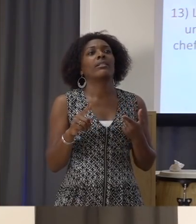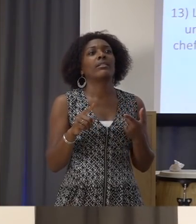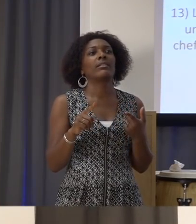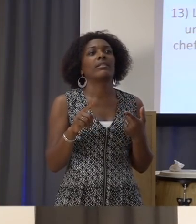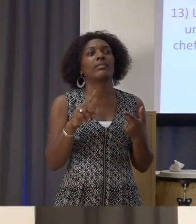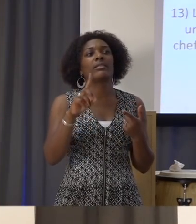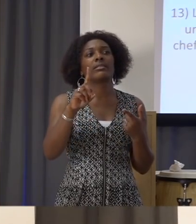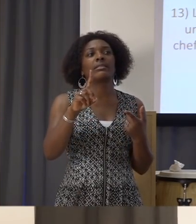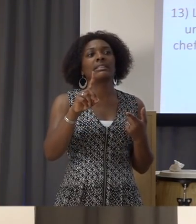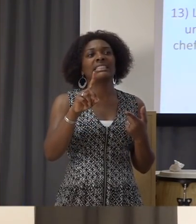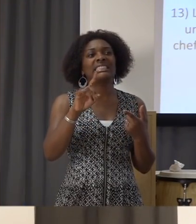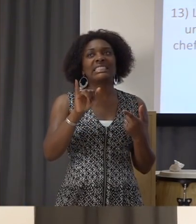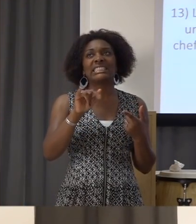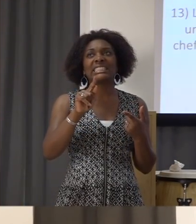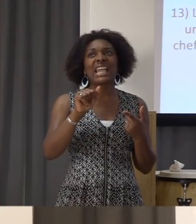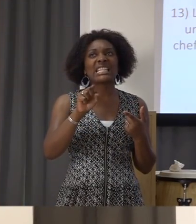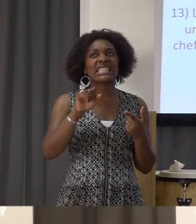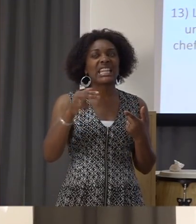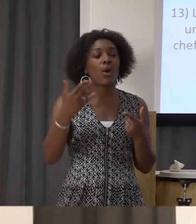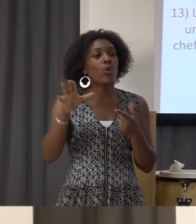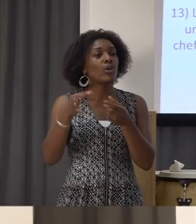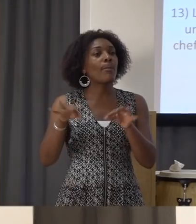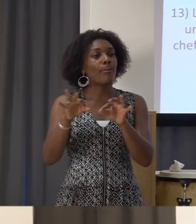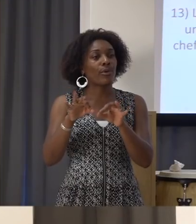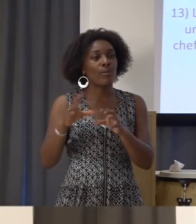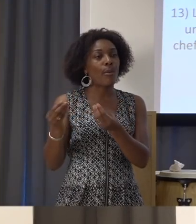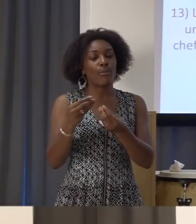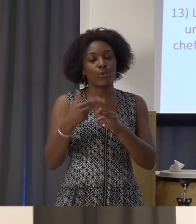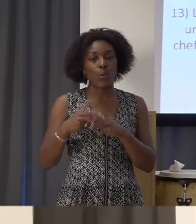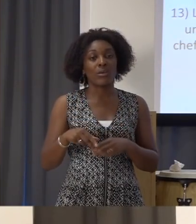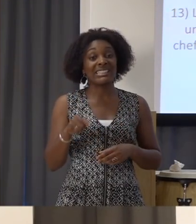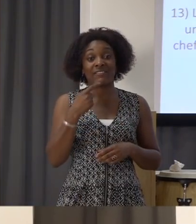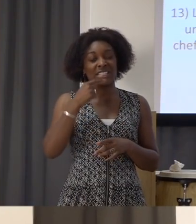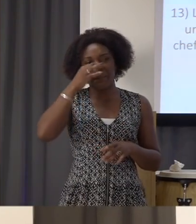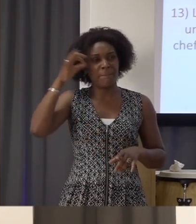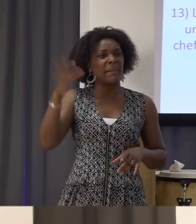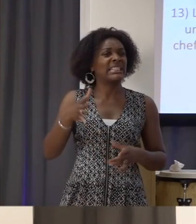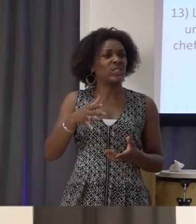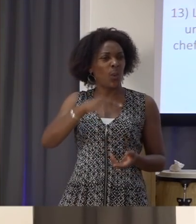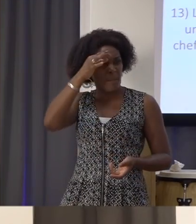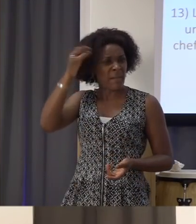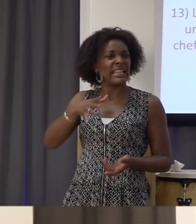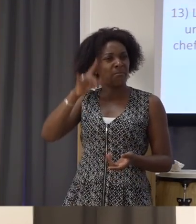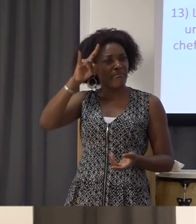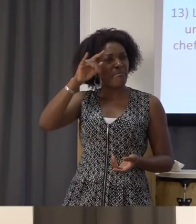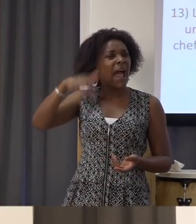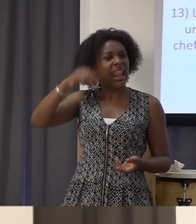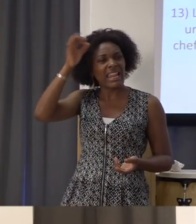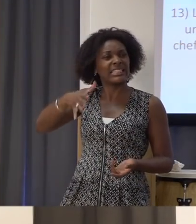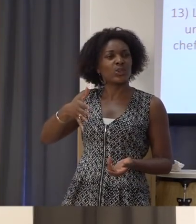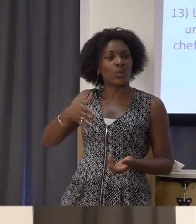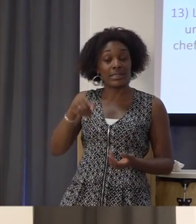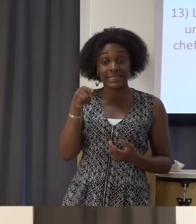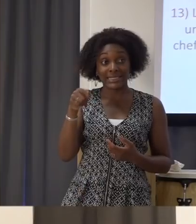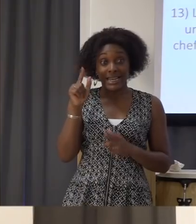Ce thème exprime la malédiction. La présence des Gigasien dans un environnement fait